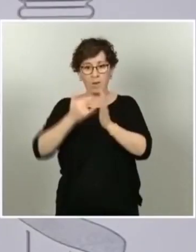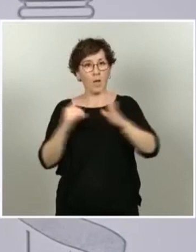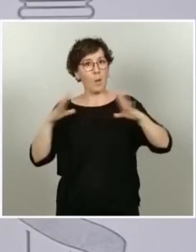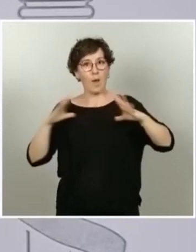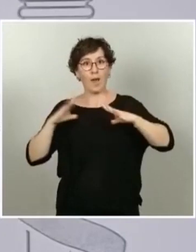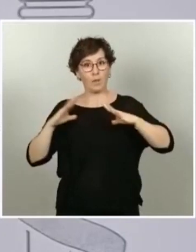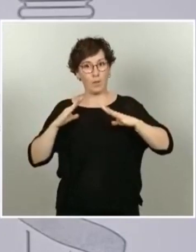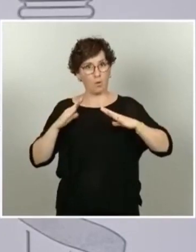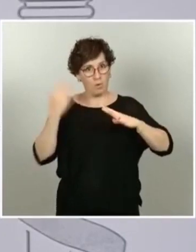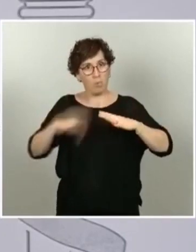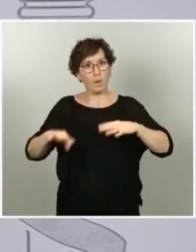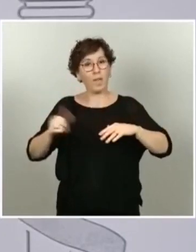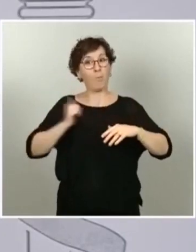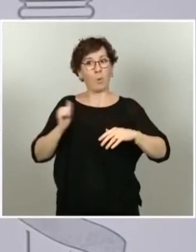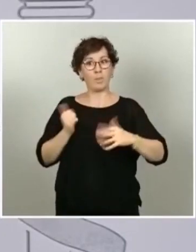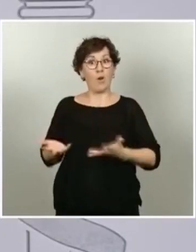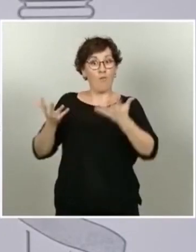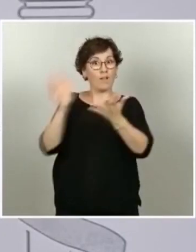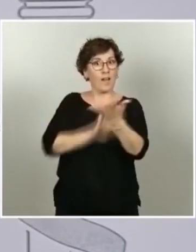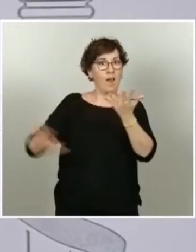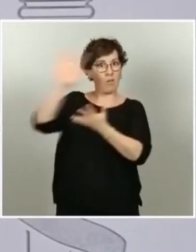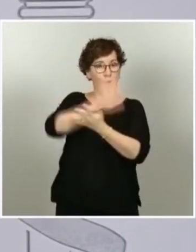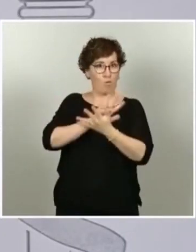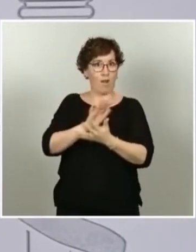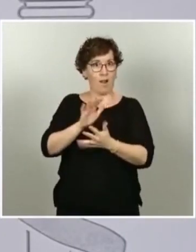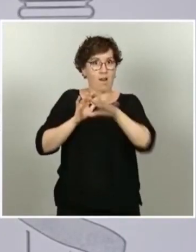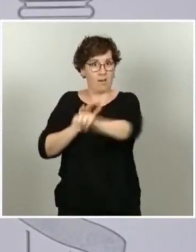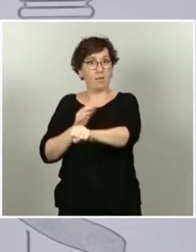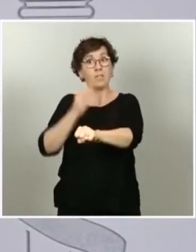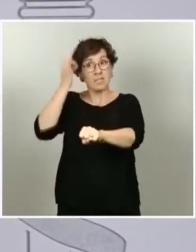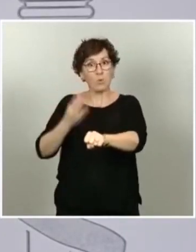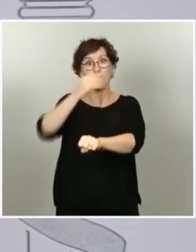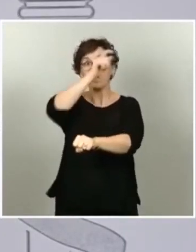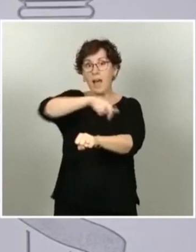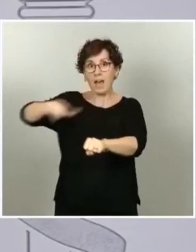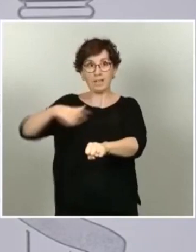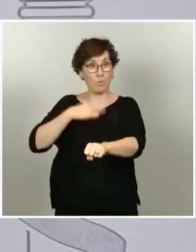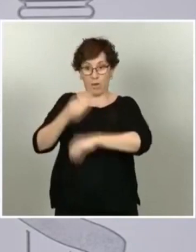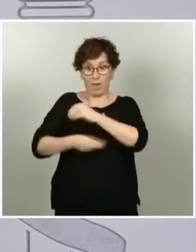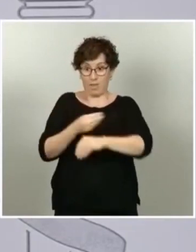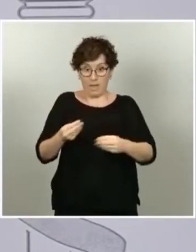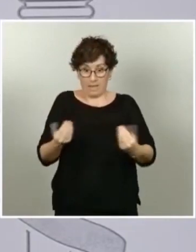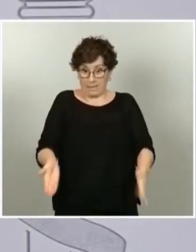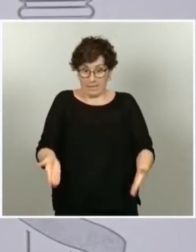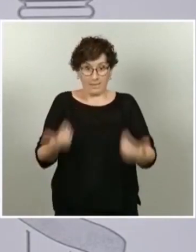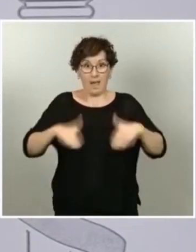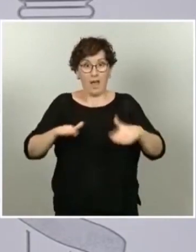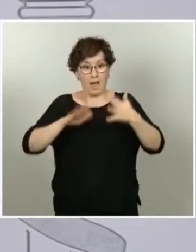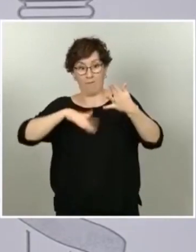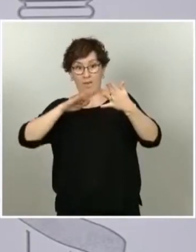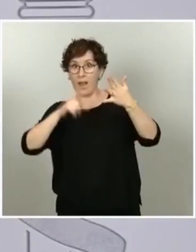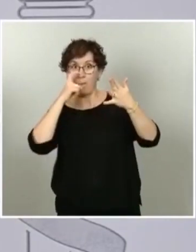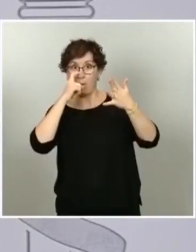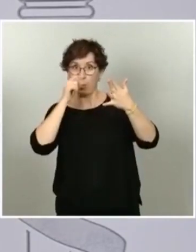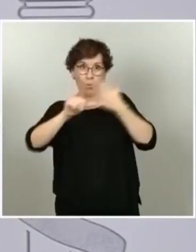fogalmazott, mindenki, aki Spanyolországba jönne idén, elkezdheti tervezni utazását. Az ideérkező külföldiektől függetlenül is az